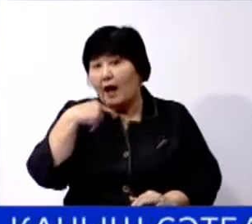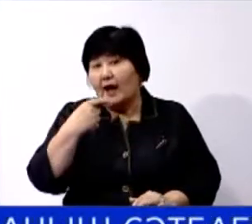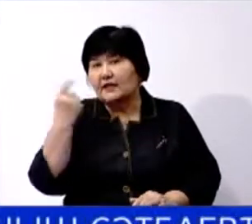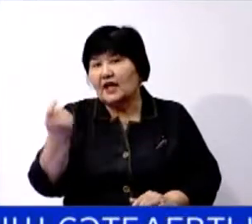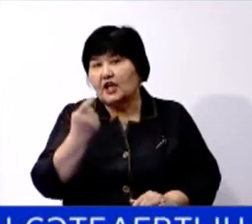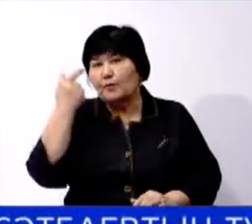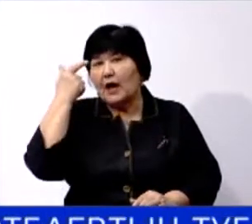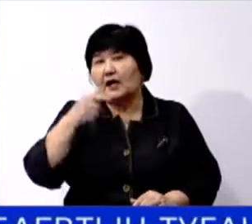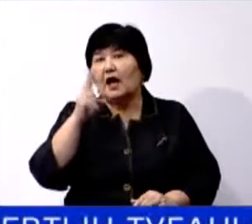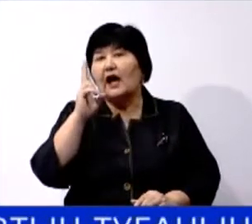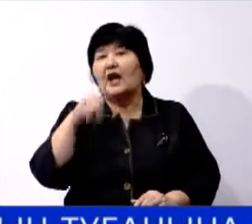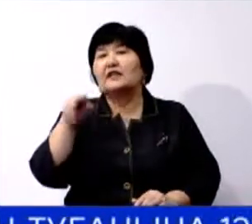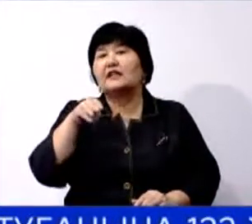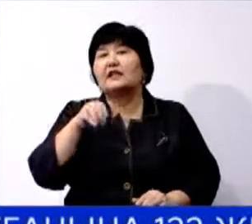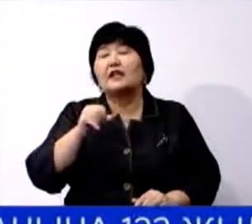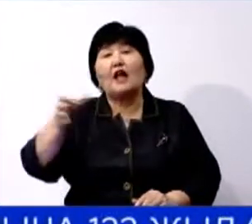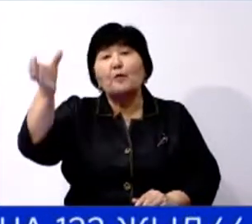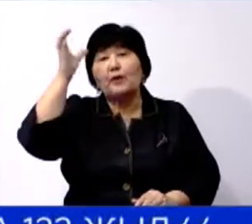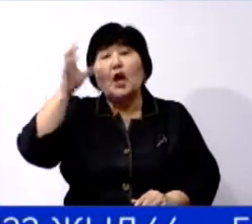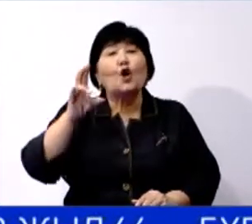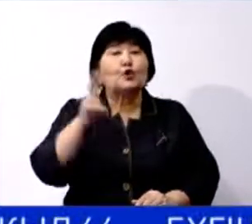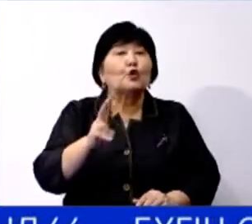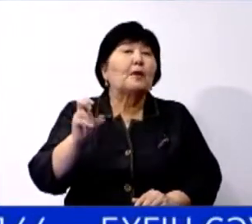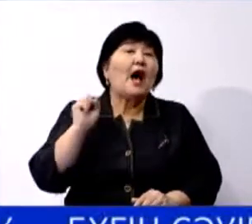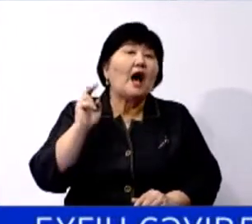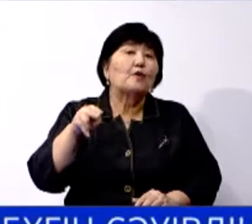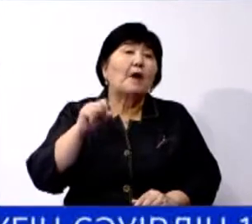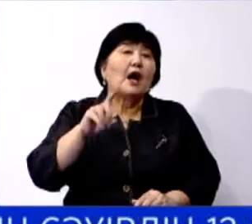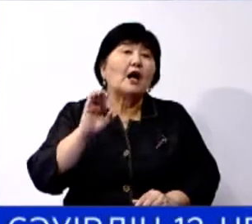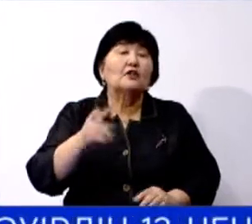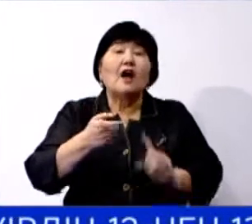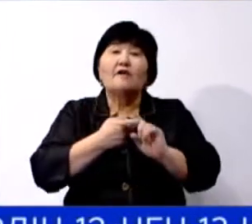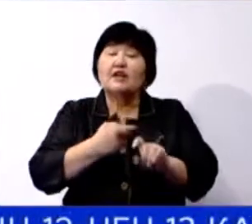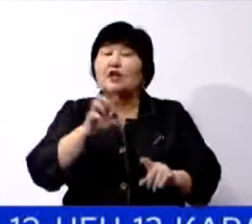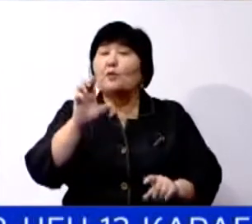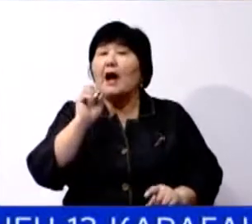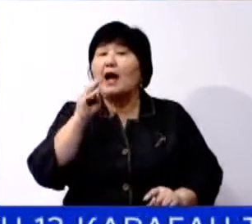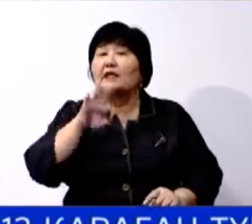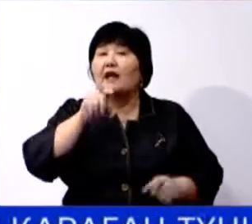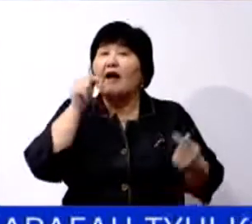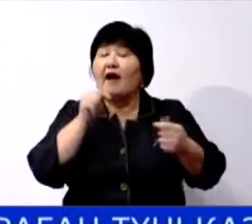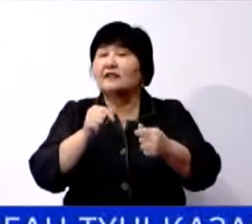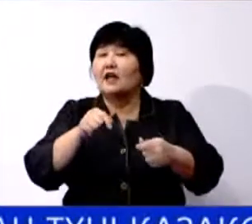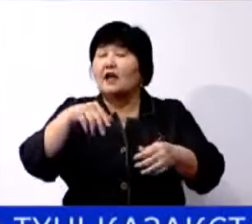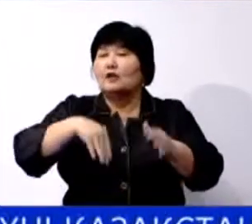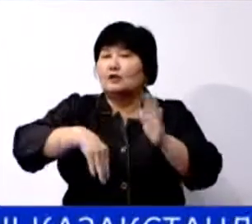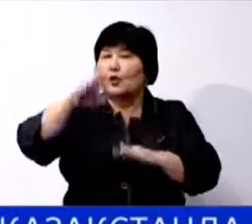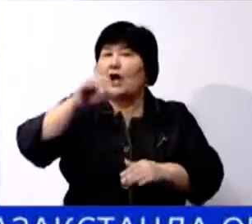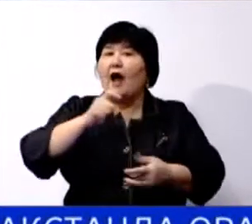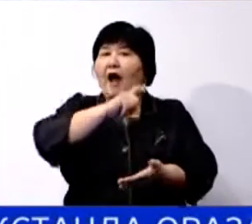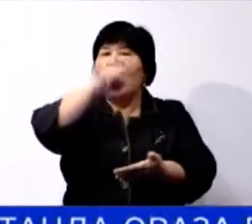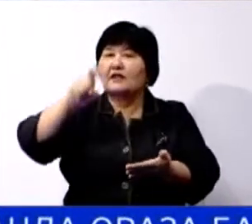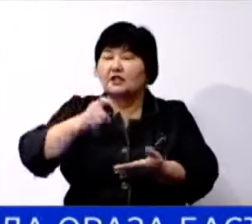химия ғылымдарының кандидаты профессор Нұрбол Аппазов вирус пен бактерияларға қарсы әсері жоғары антисептик